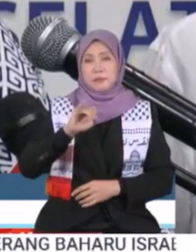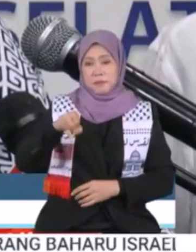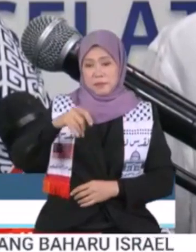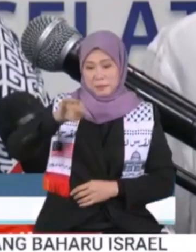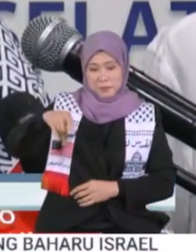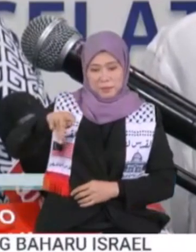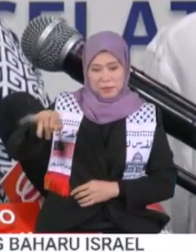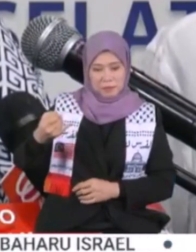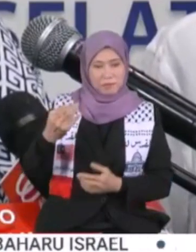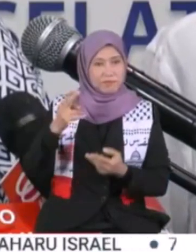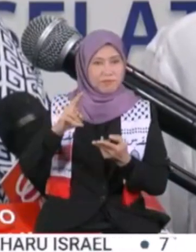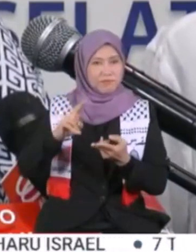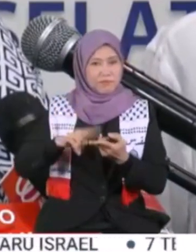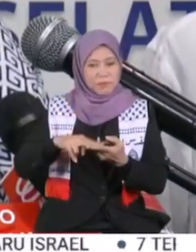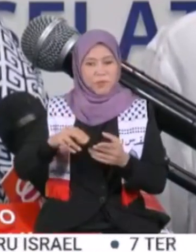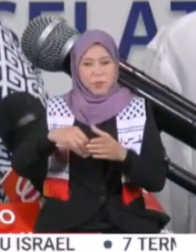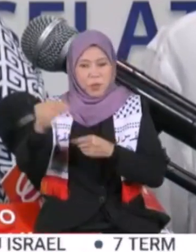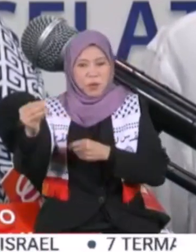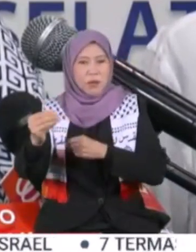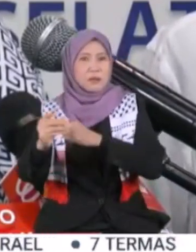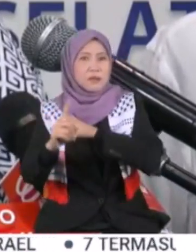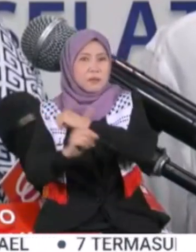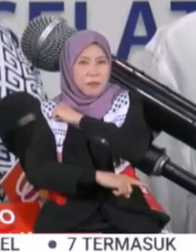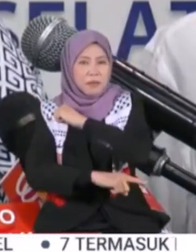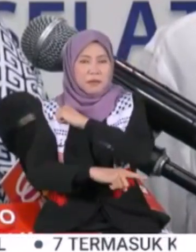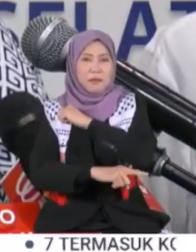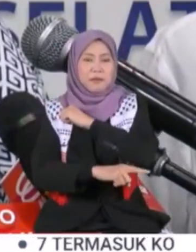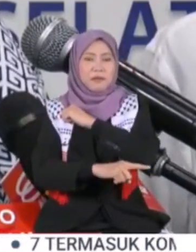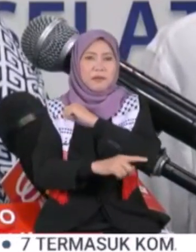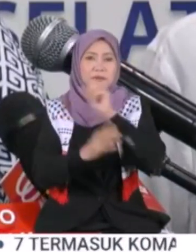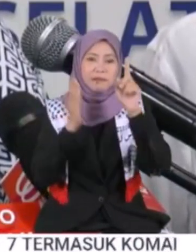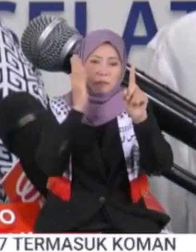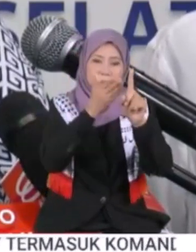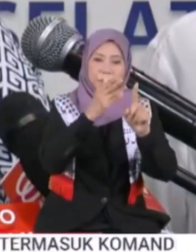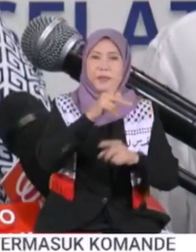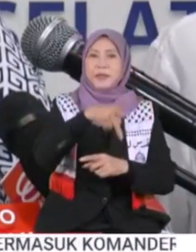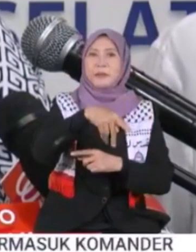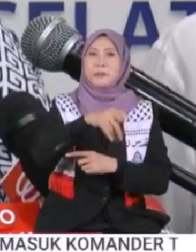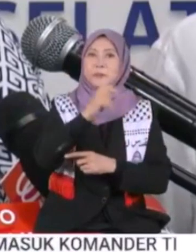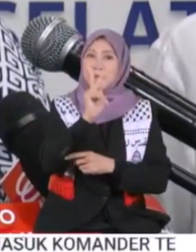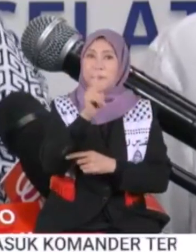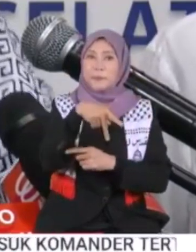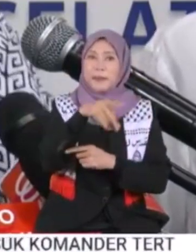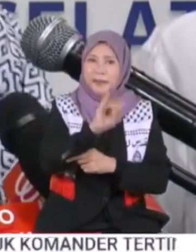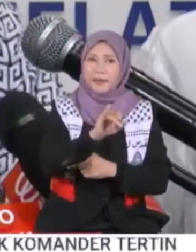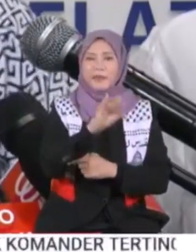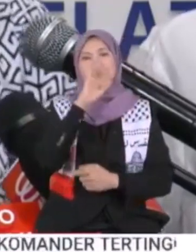kepada JPJ untuk keluar berapa saman. Itu KPI yang palsu.